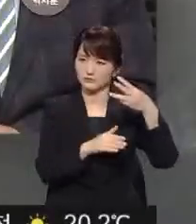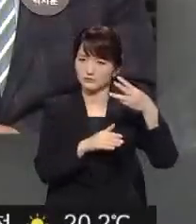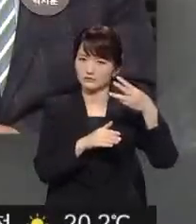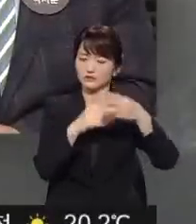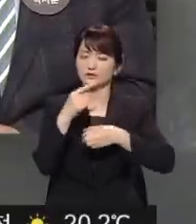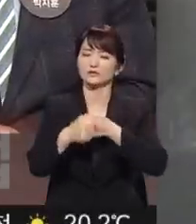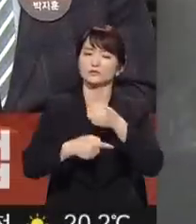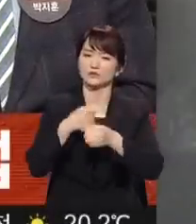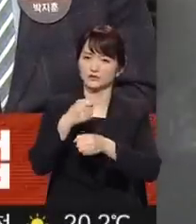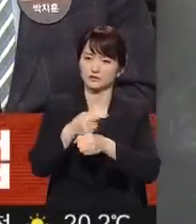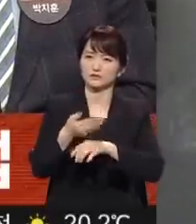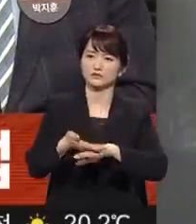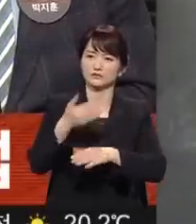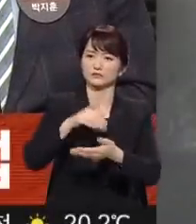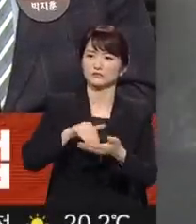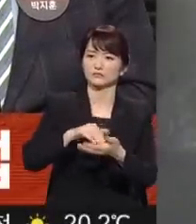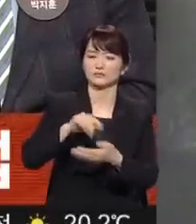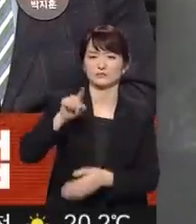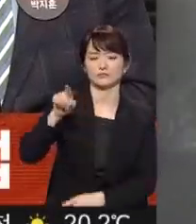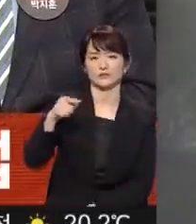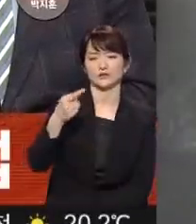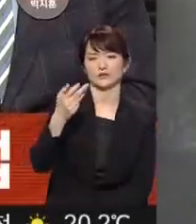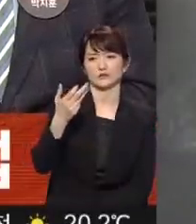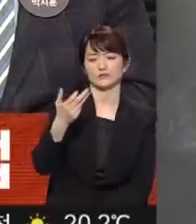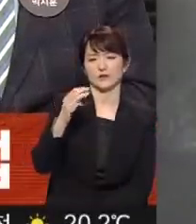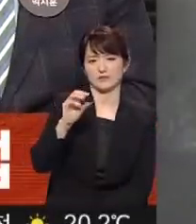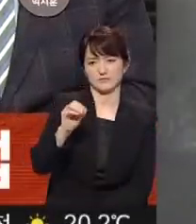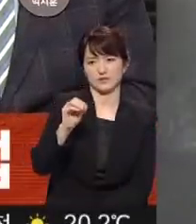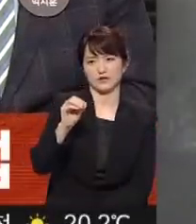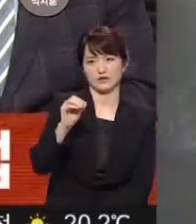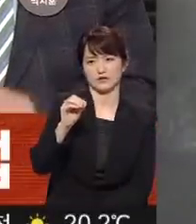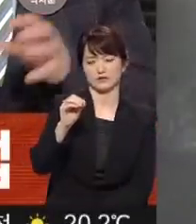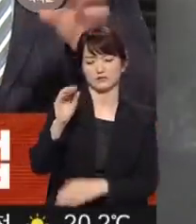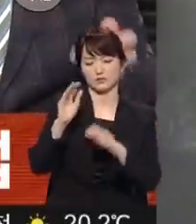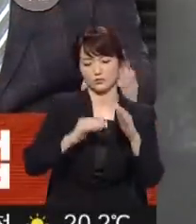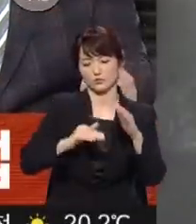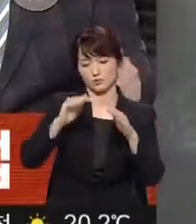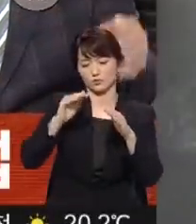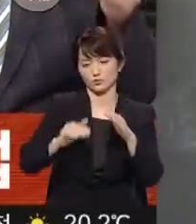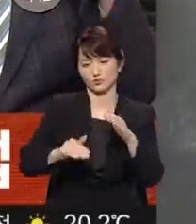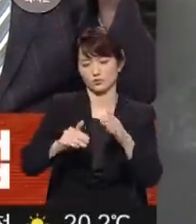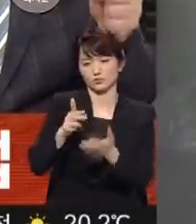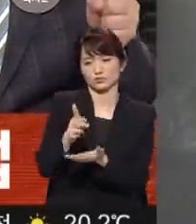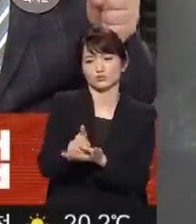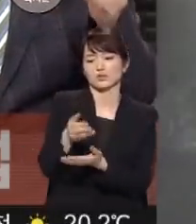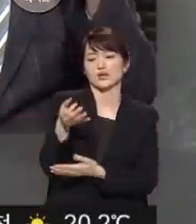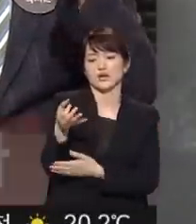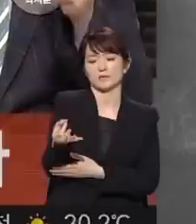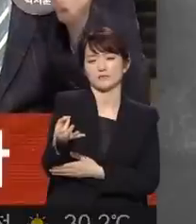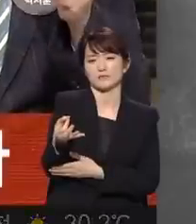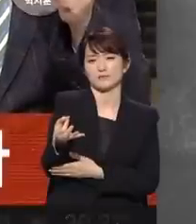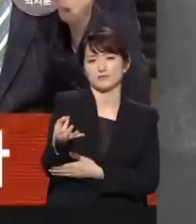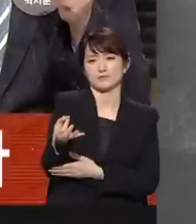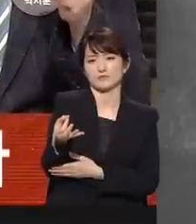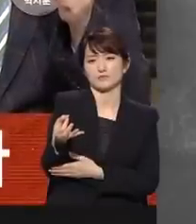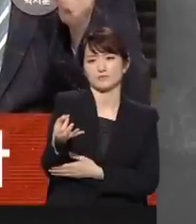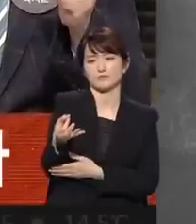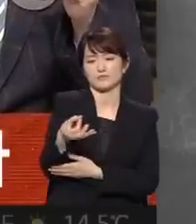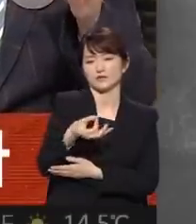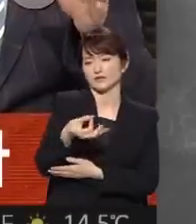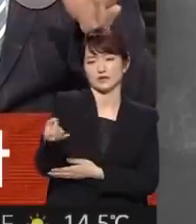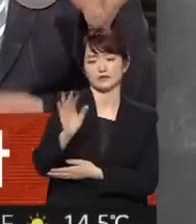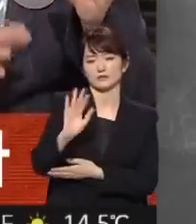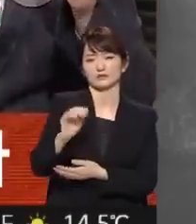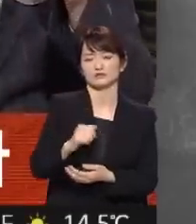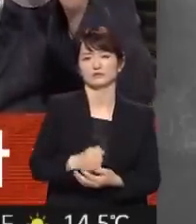1년 이상 118만 원 이상의 공공요금 저것을 저 식으로 편취를 한 상황입니다.